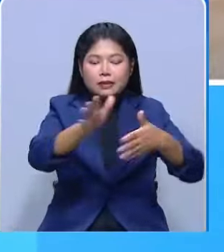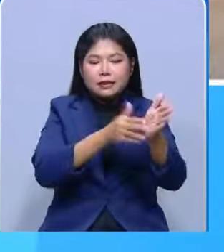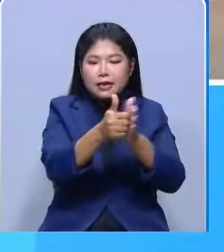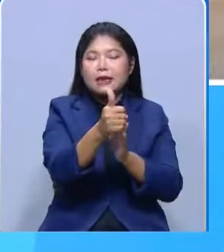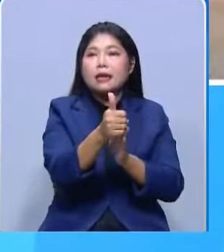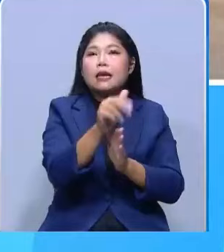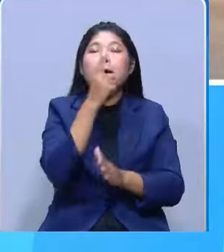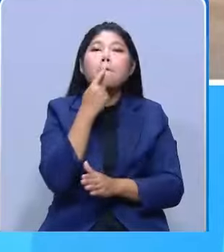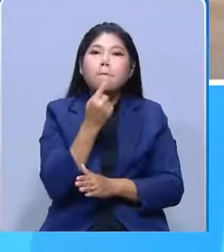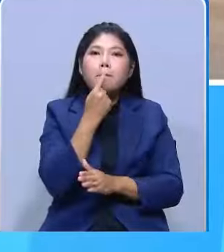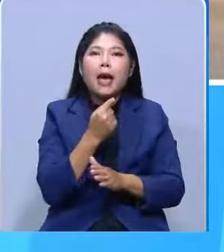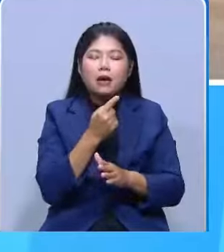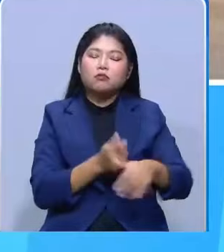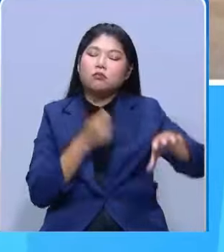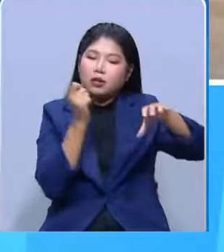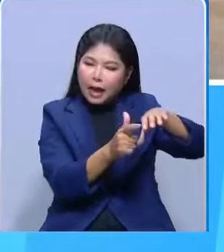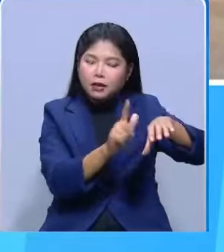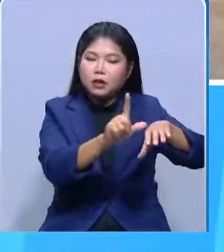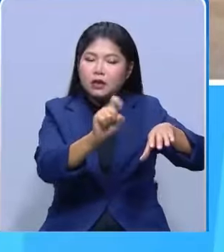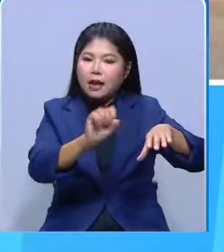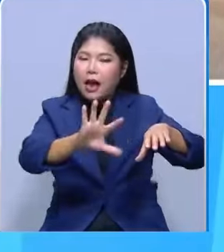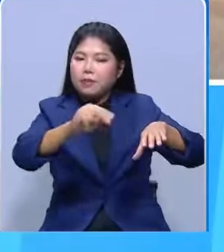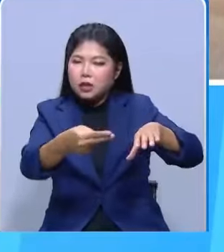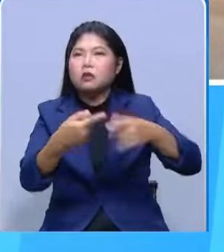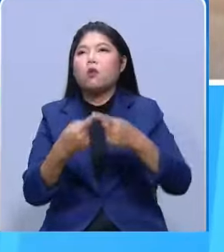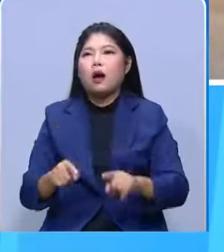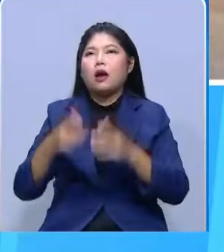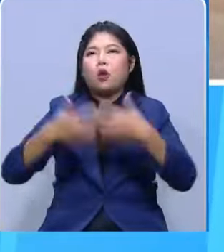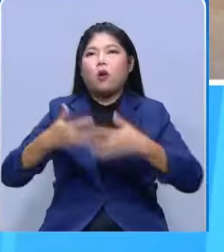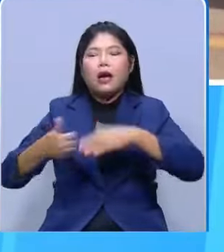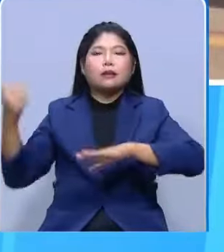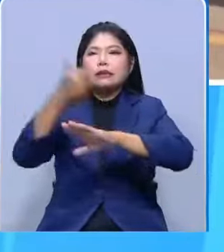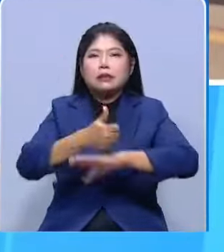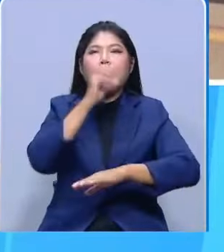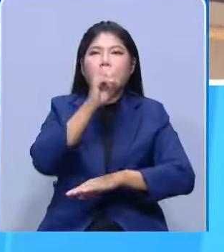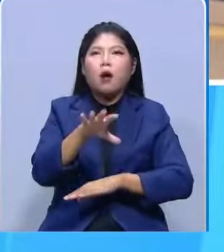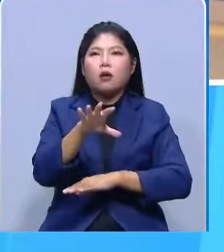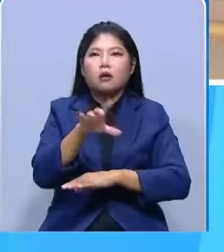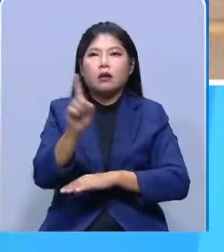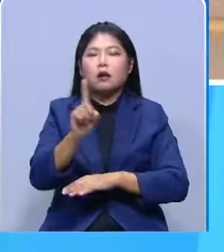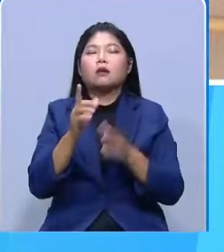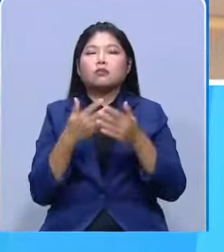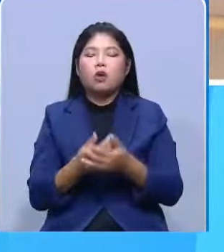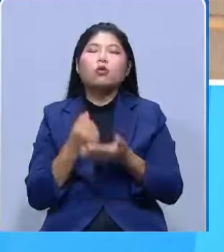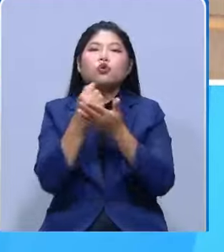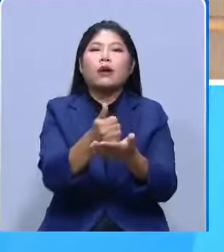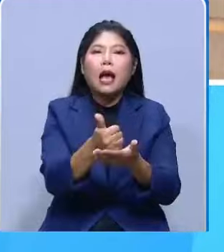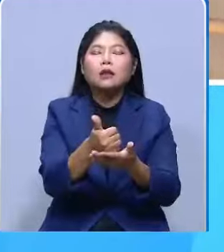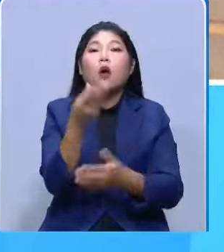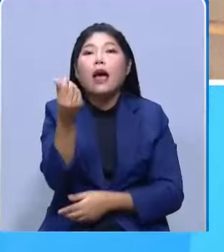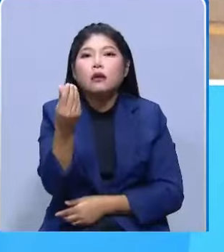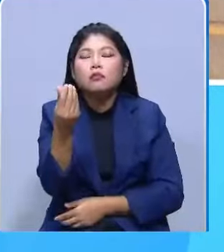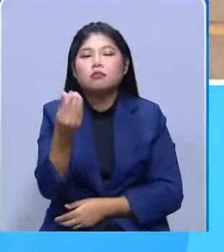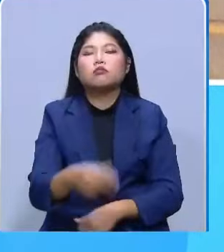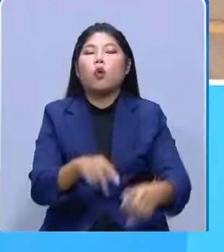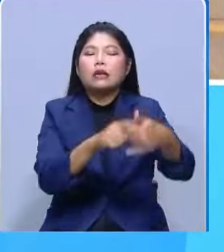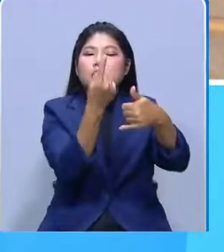บ